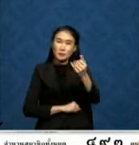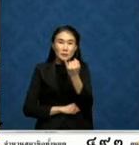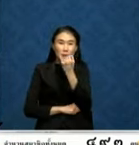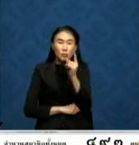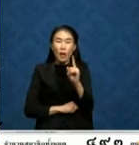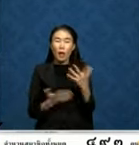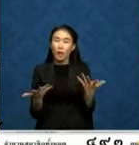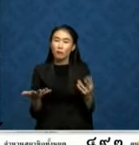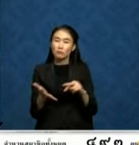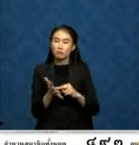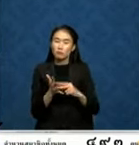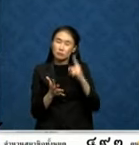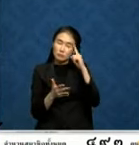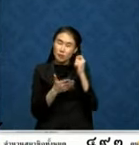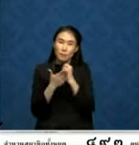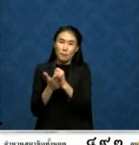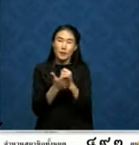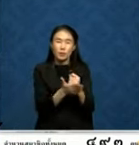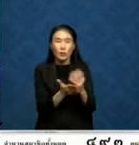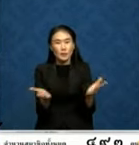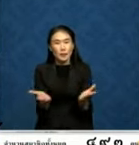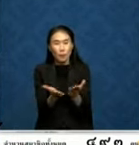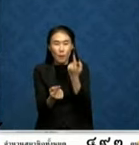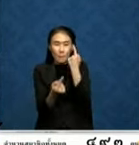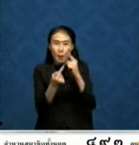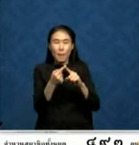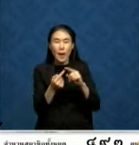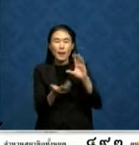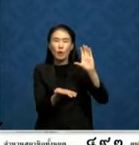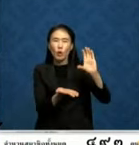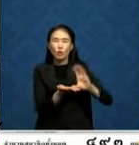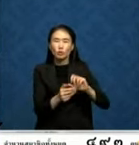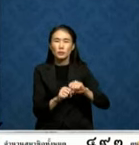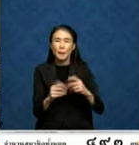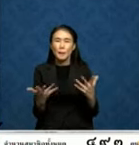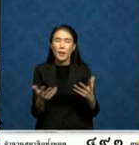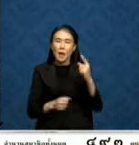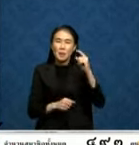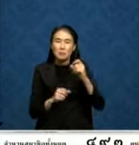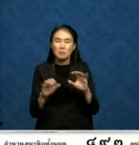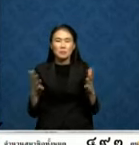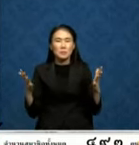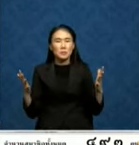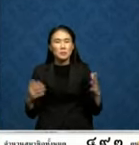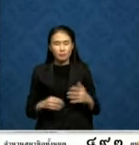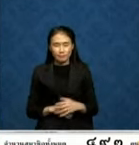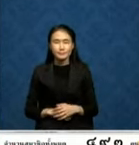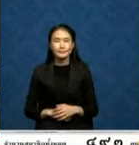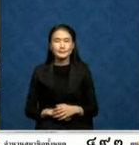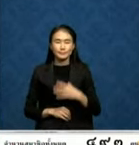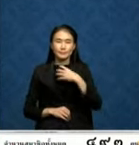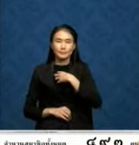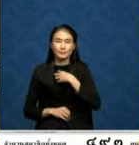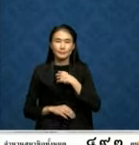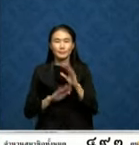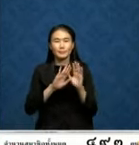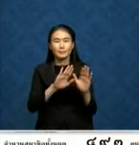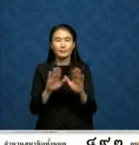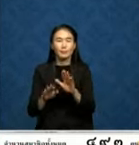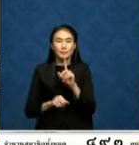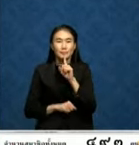ายแล้วเนี่ยมันจะไปสนับสนุนเป้าหมายของกองทุนได้อย่างไรนะครับก็เลยอยากจะฝากน